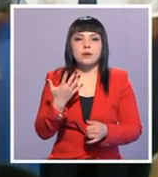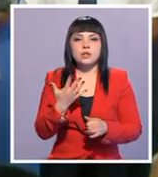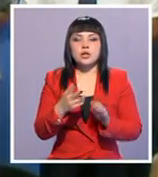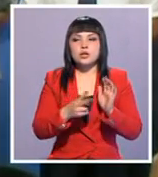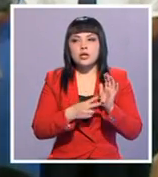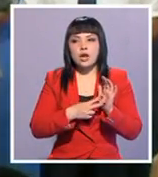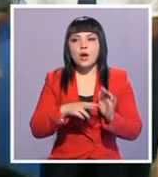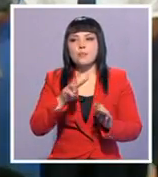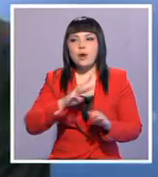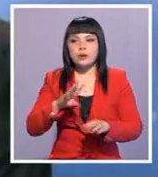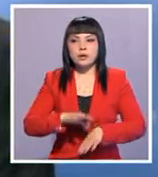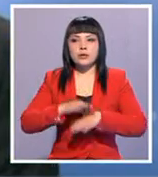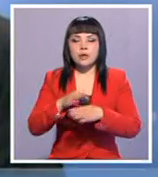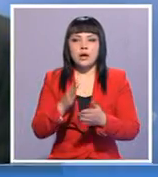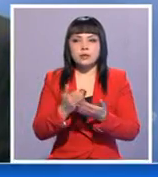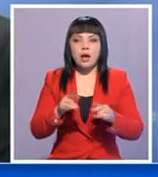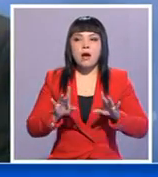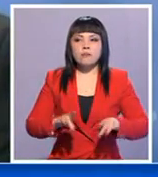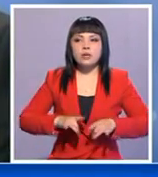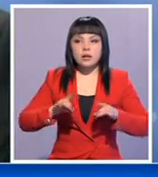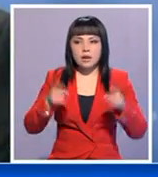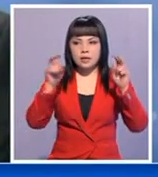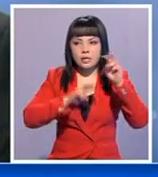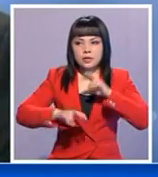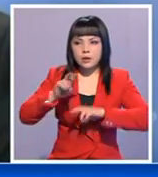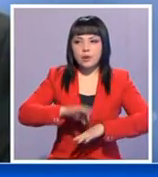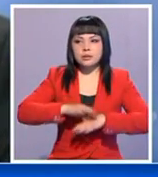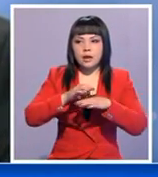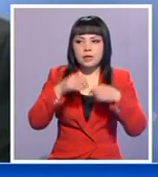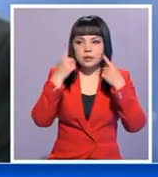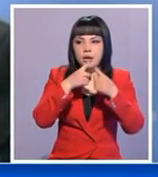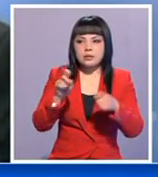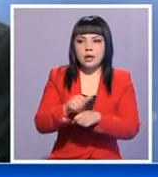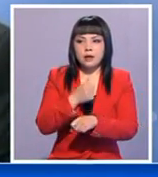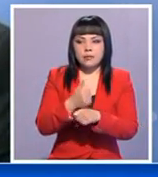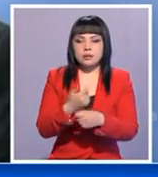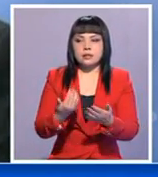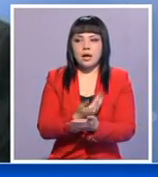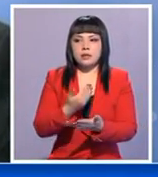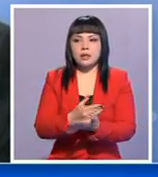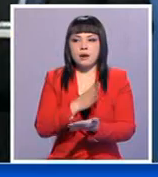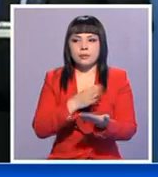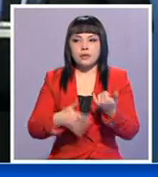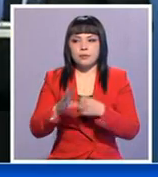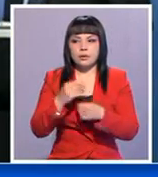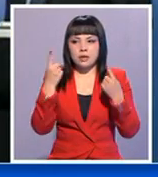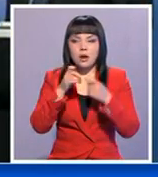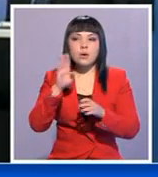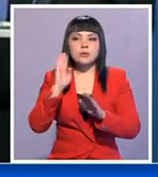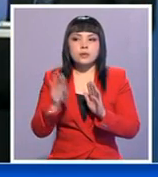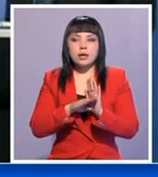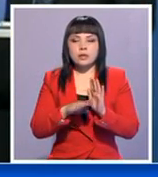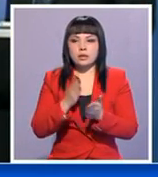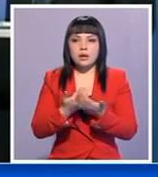созылған. Мұны бүгін Австралия іздеу операциясын үйлестіру агенттігінің басшысы Ангус Хьюстон мәлімдеді. Алайда оның айтуынша, су түбінен